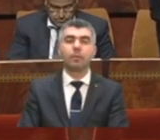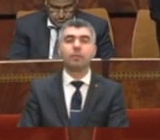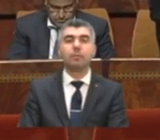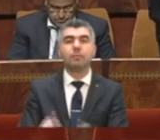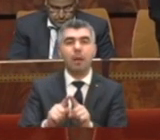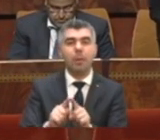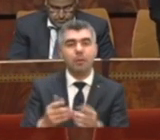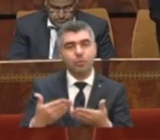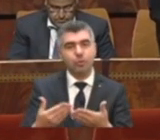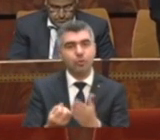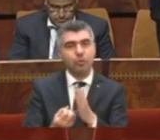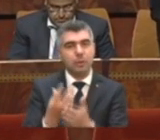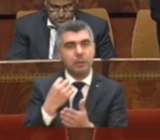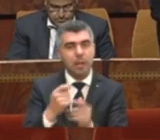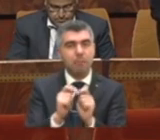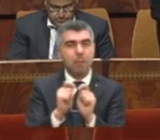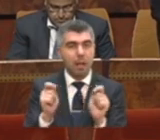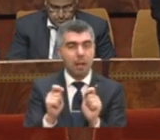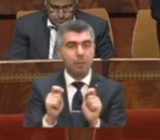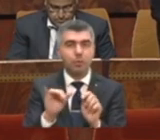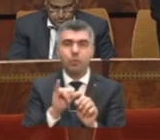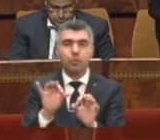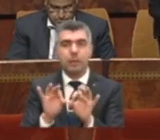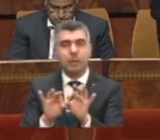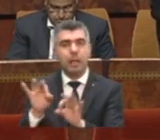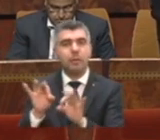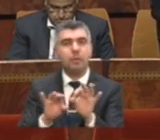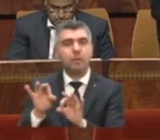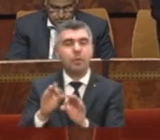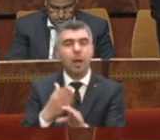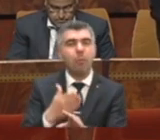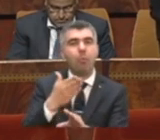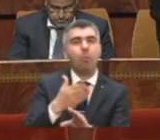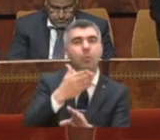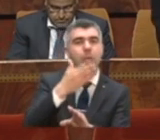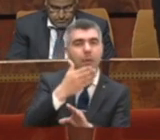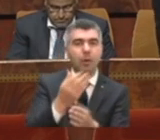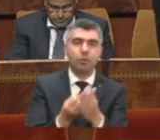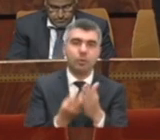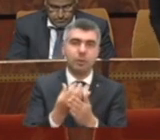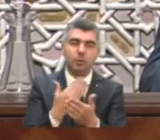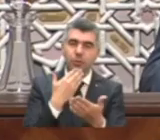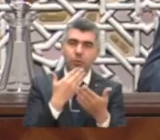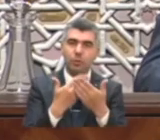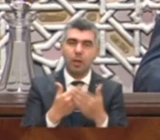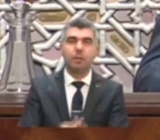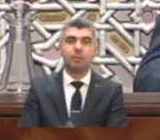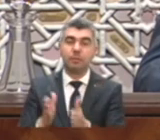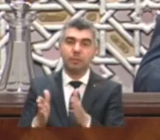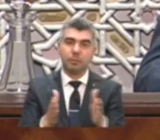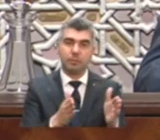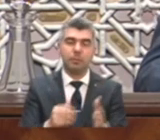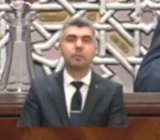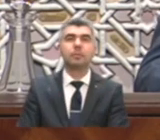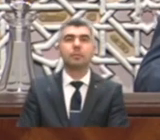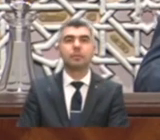هذه الدورة ونسائلكم كذلك ما هي الاستراتيجية ديالكم المستقبلية في هذا الإطار، وشكرا. شكرا سيدة النائبة